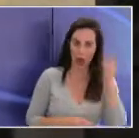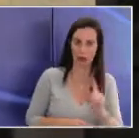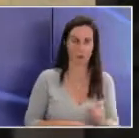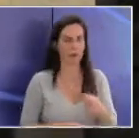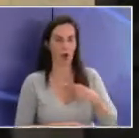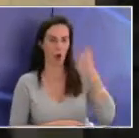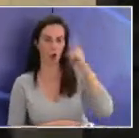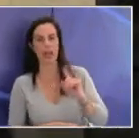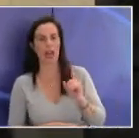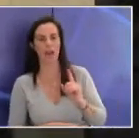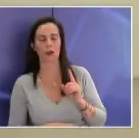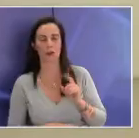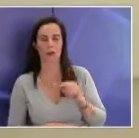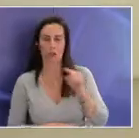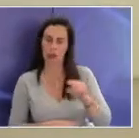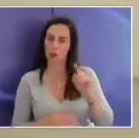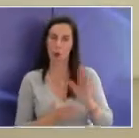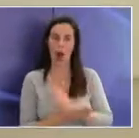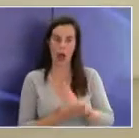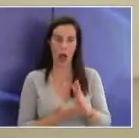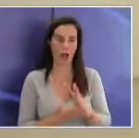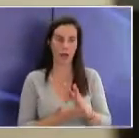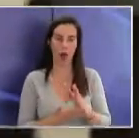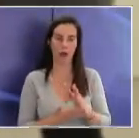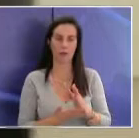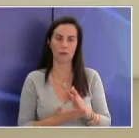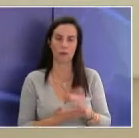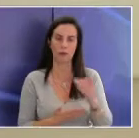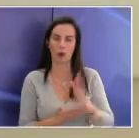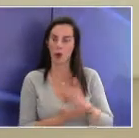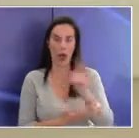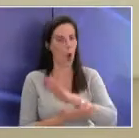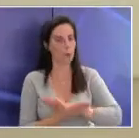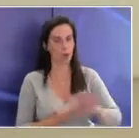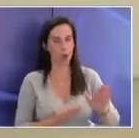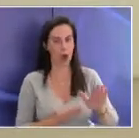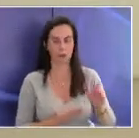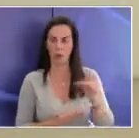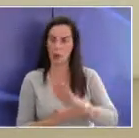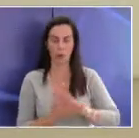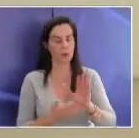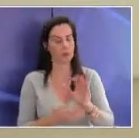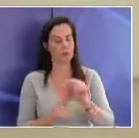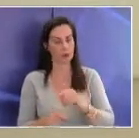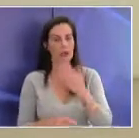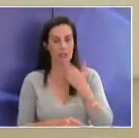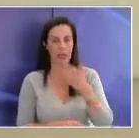לא. כן, זאת החלטה שהיא בעיניי לא פשוטה. לא פשוטה עבור